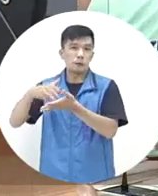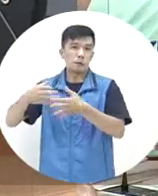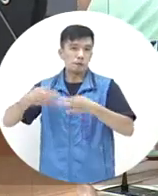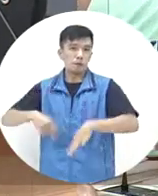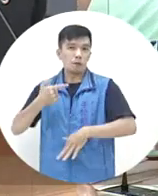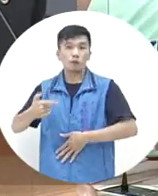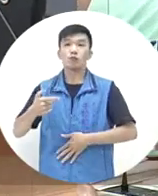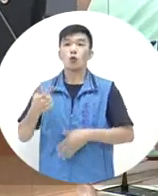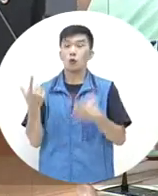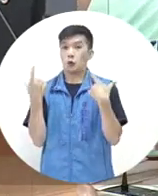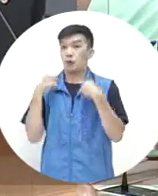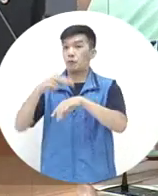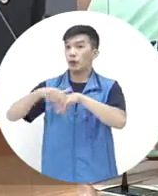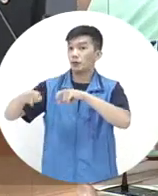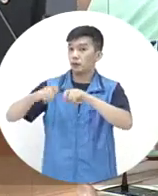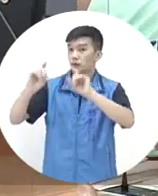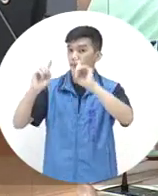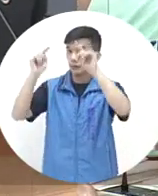人